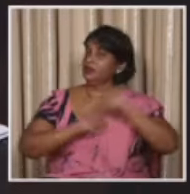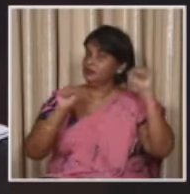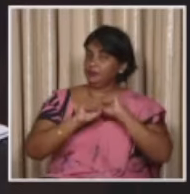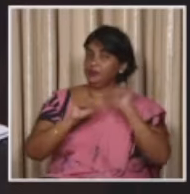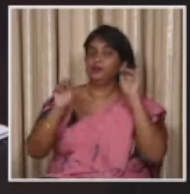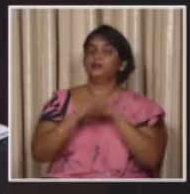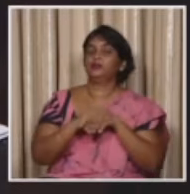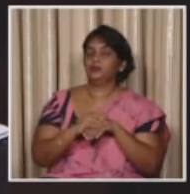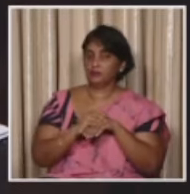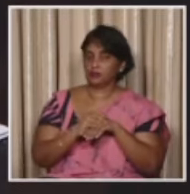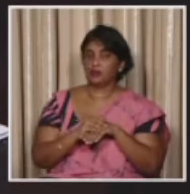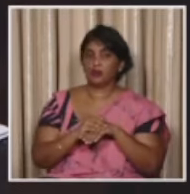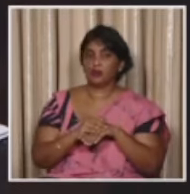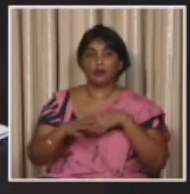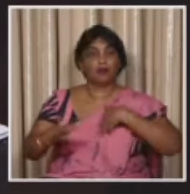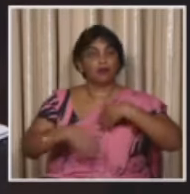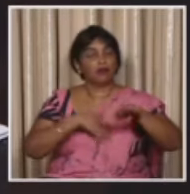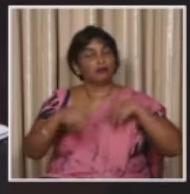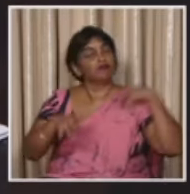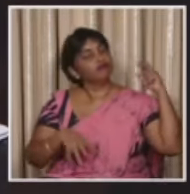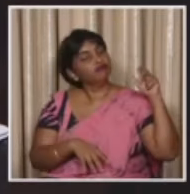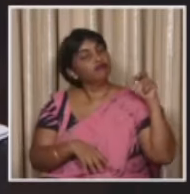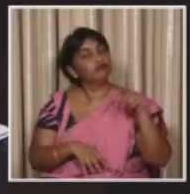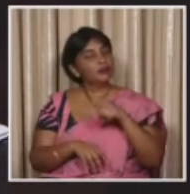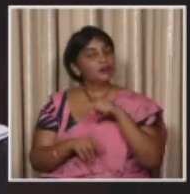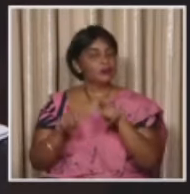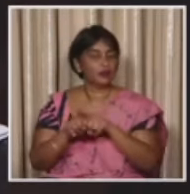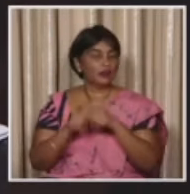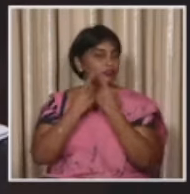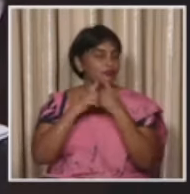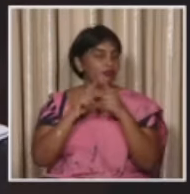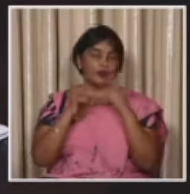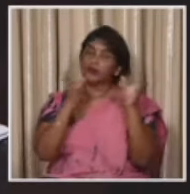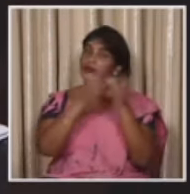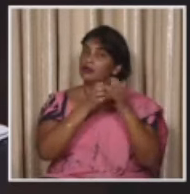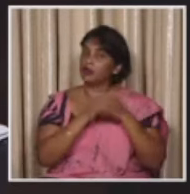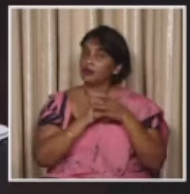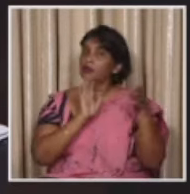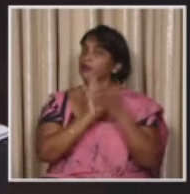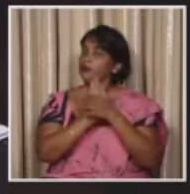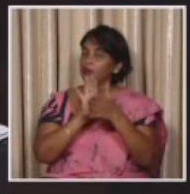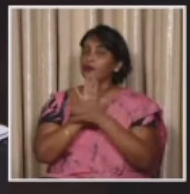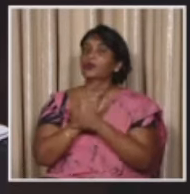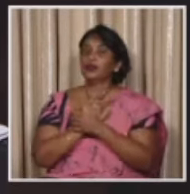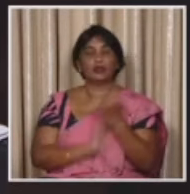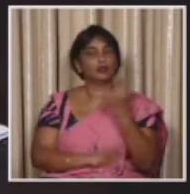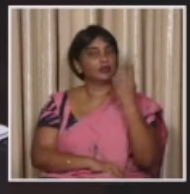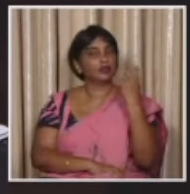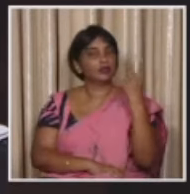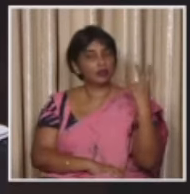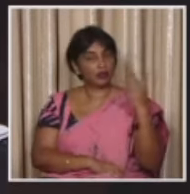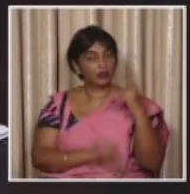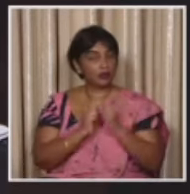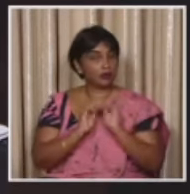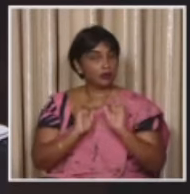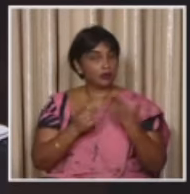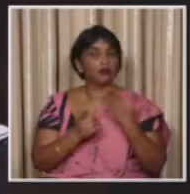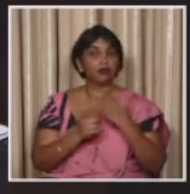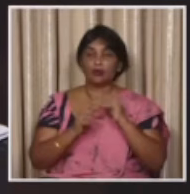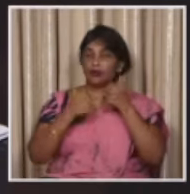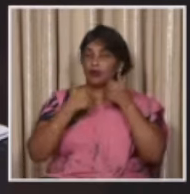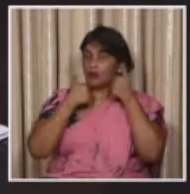උද්ඝෝෂණවලට යොදවලා පාදයාත්‍රාවලට යොදවලා ඔය විවිධ කණ්ඩායම එක්ක අහුවෙලා 2002 කරන්නට ගිය